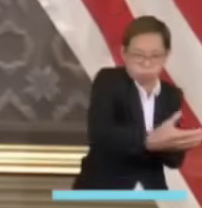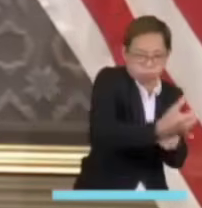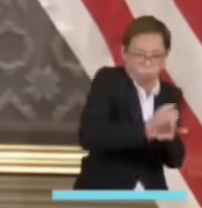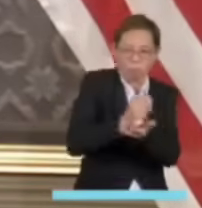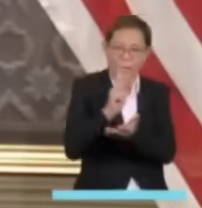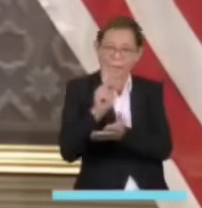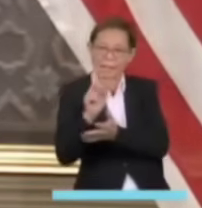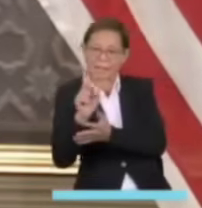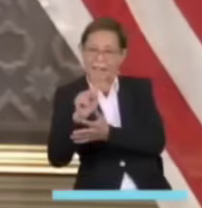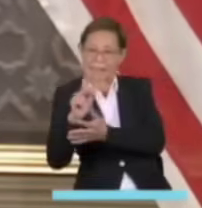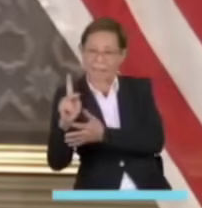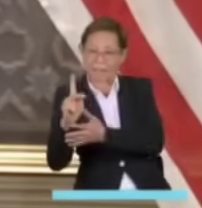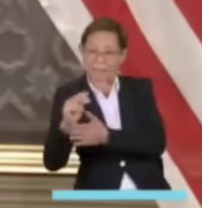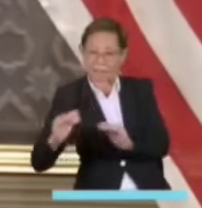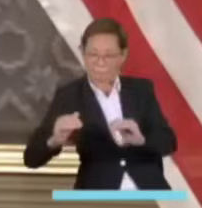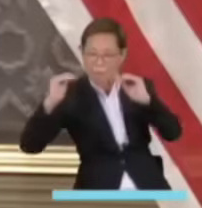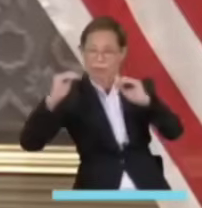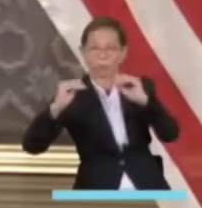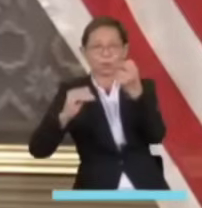KDNK adalah paras